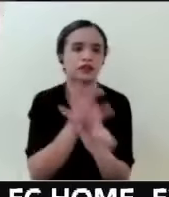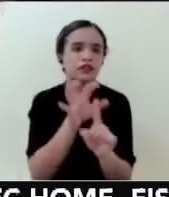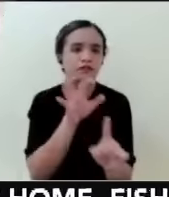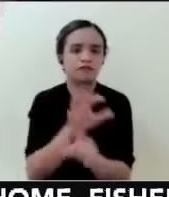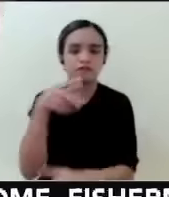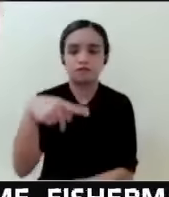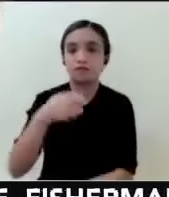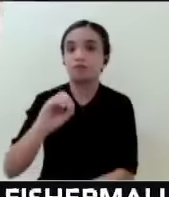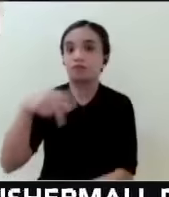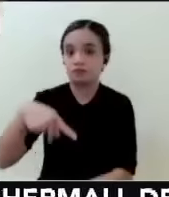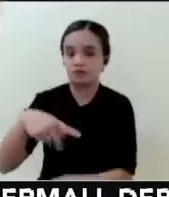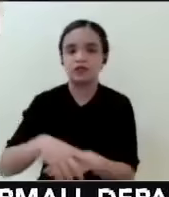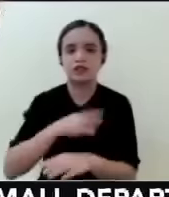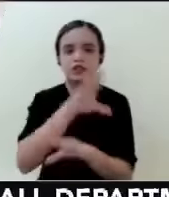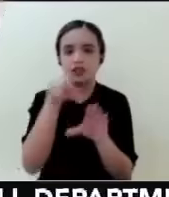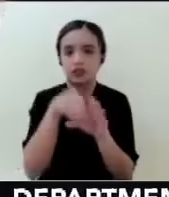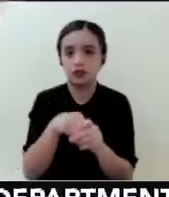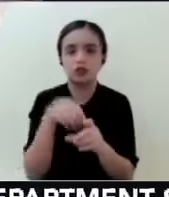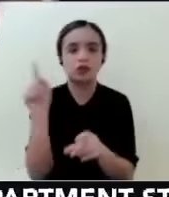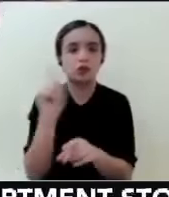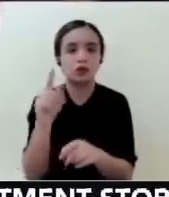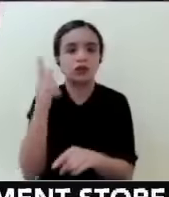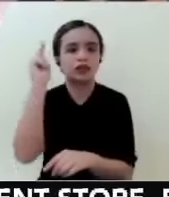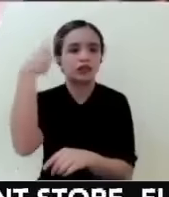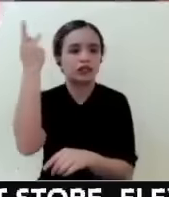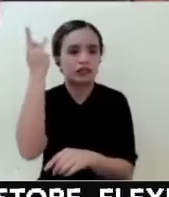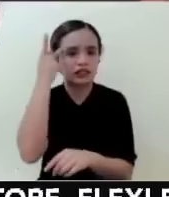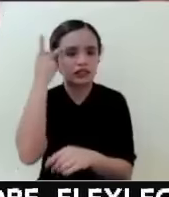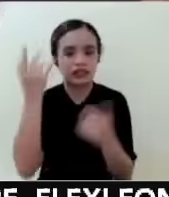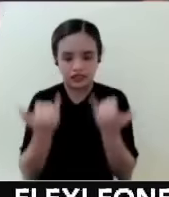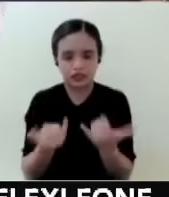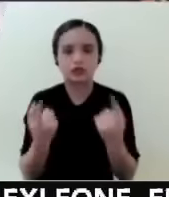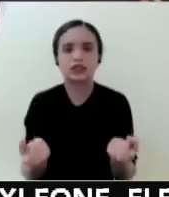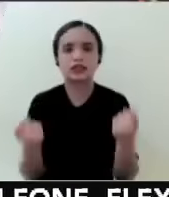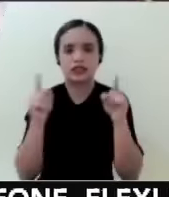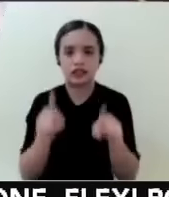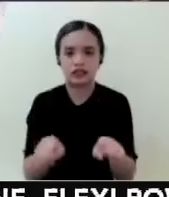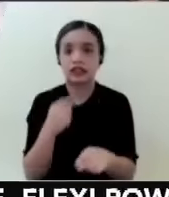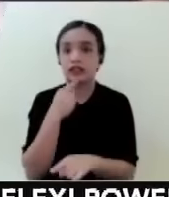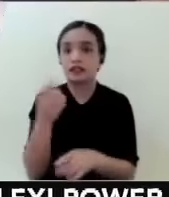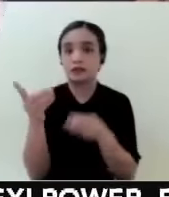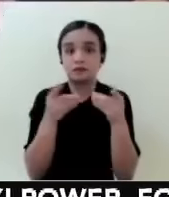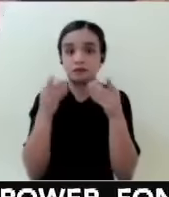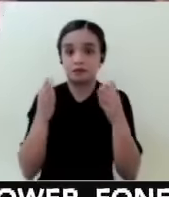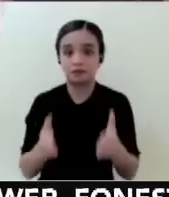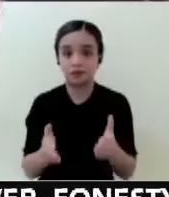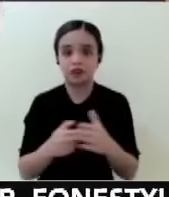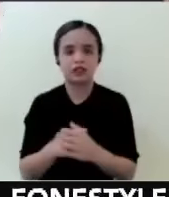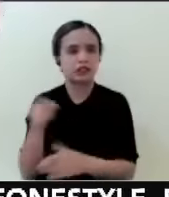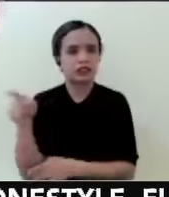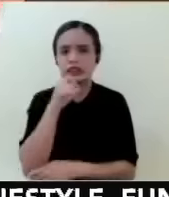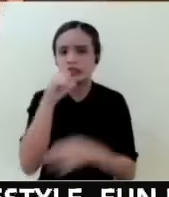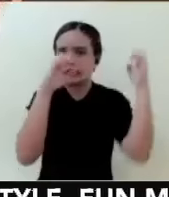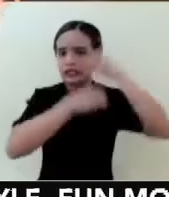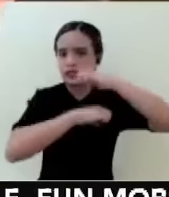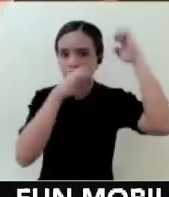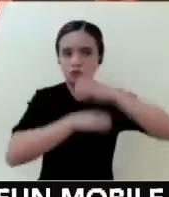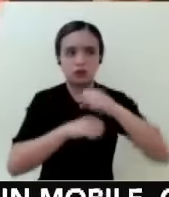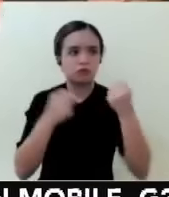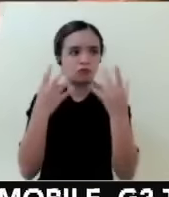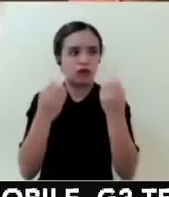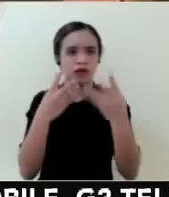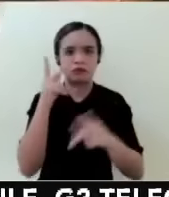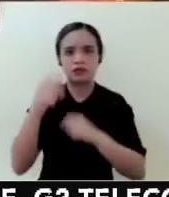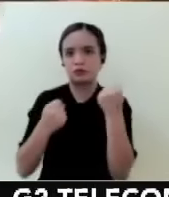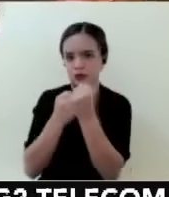yan ng satirical na atake sa political issues at current events. Ayon sa direktor nito, di nila inaasahan na bubuhos ang suporta